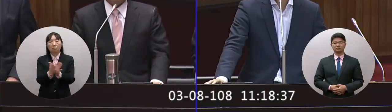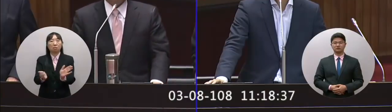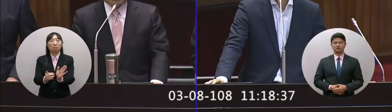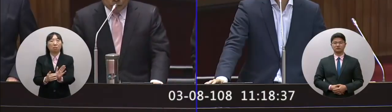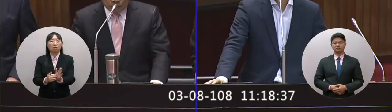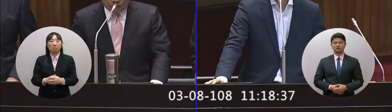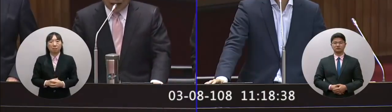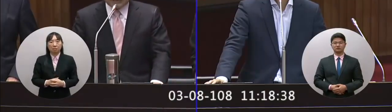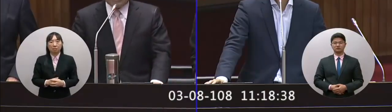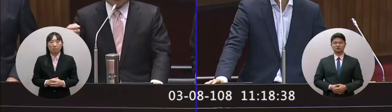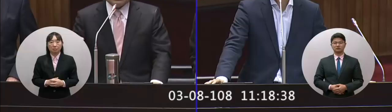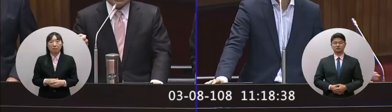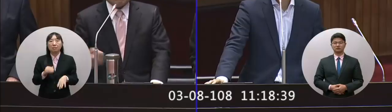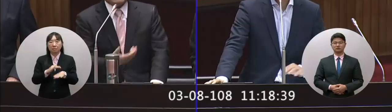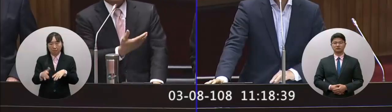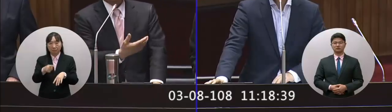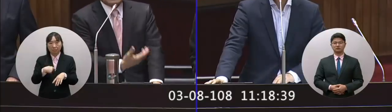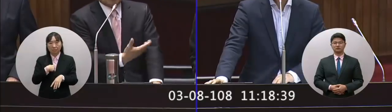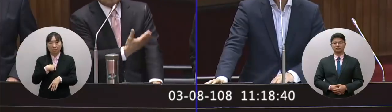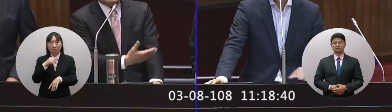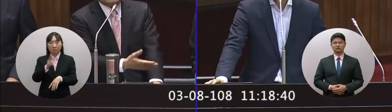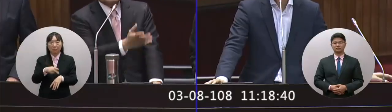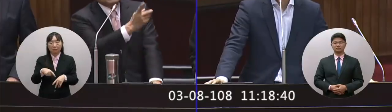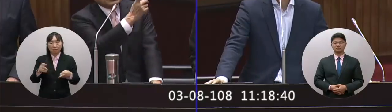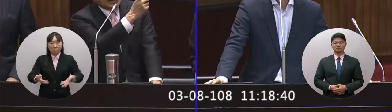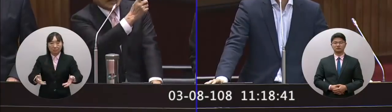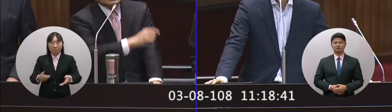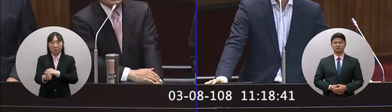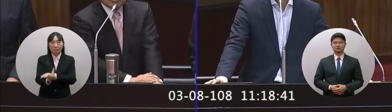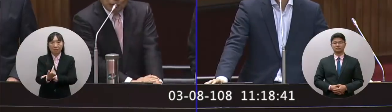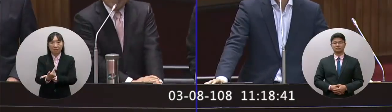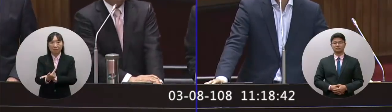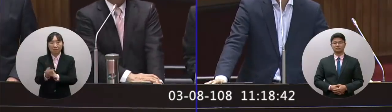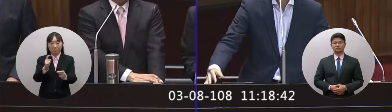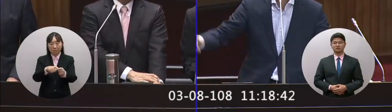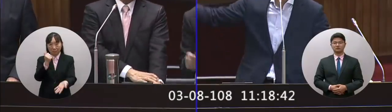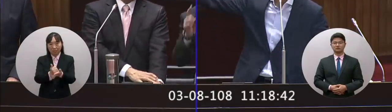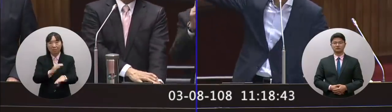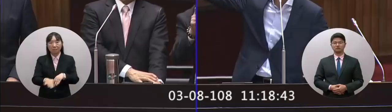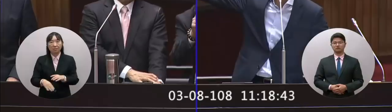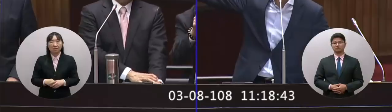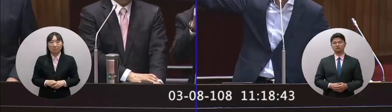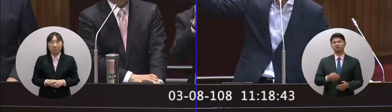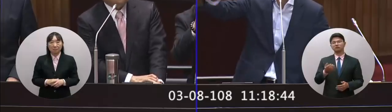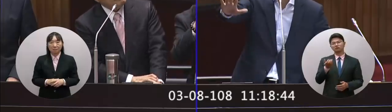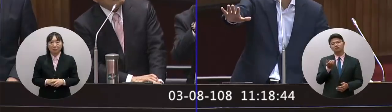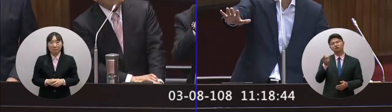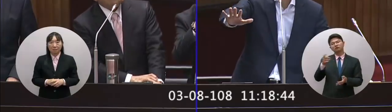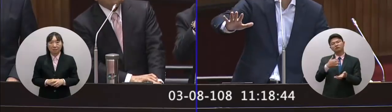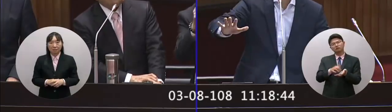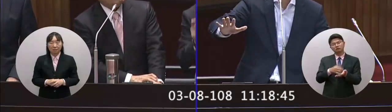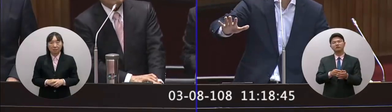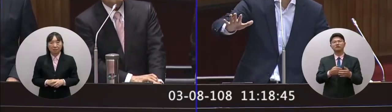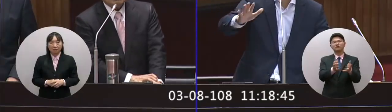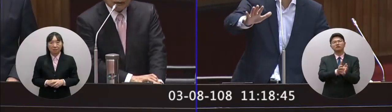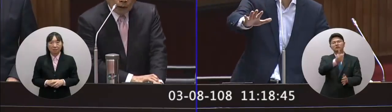我们会让它工程赶快开工完成，来达成这个目标。 但是刚刚的推论，部长谢